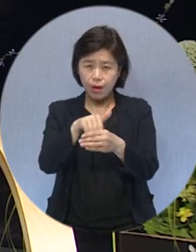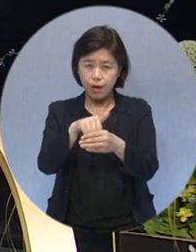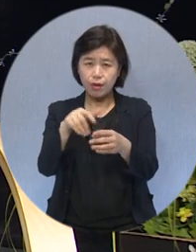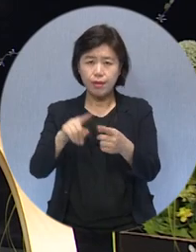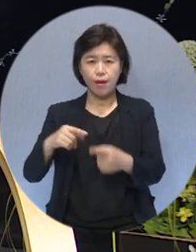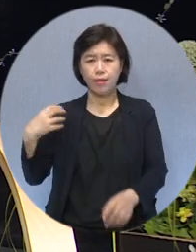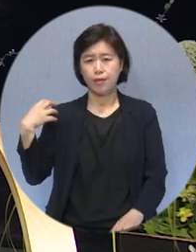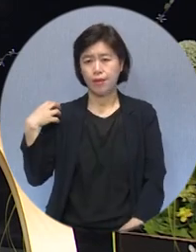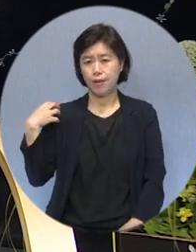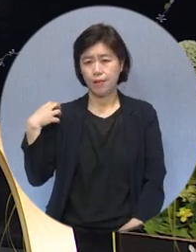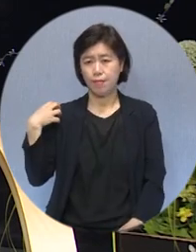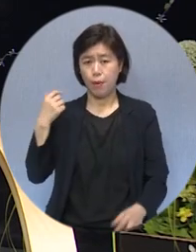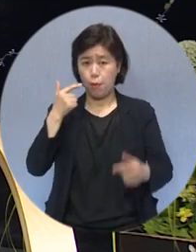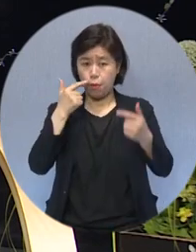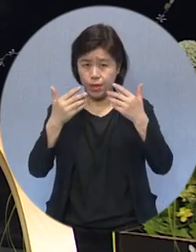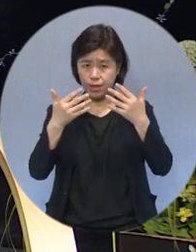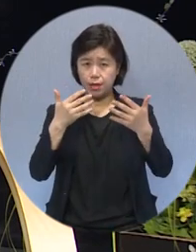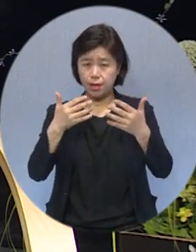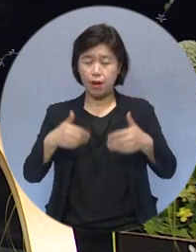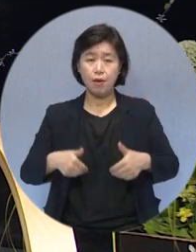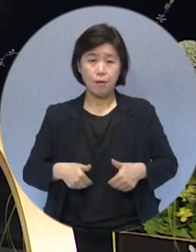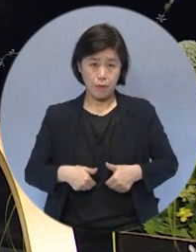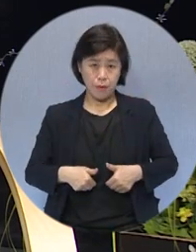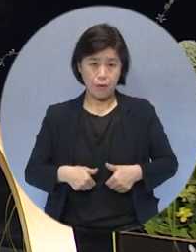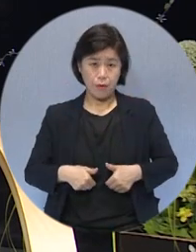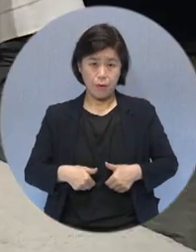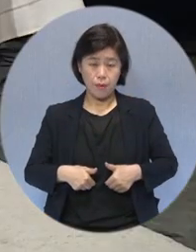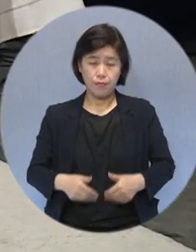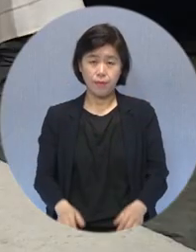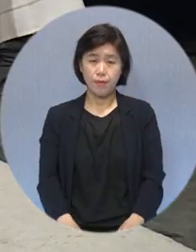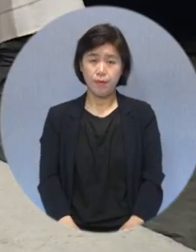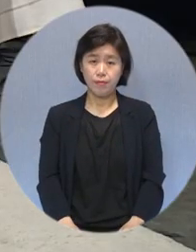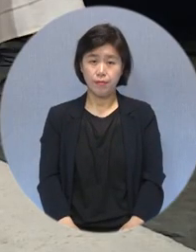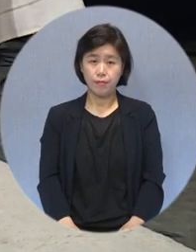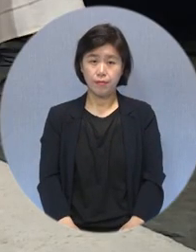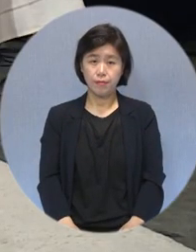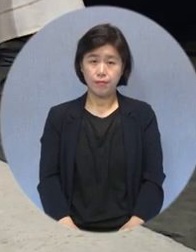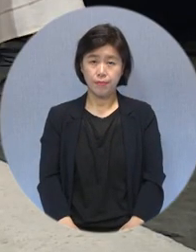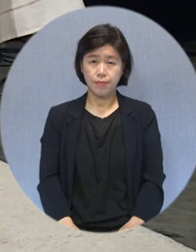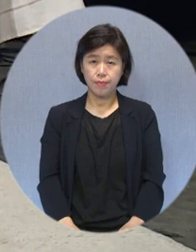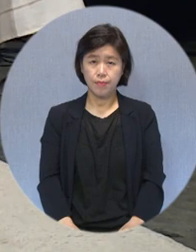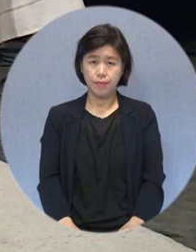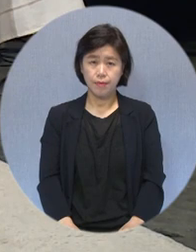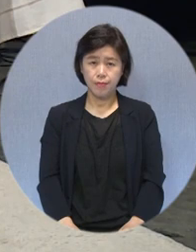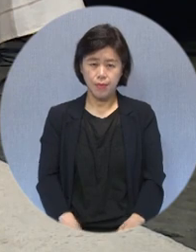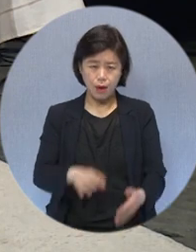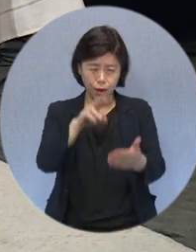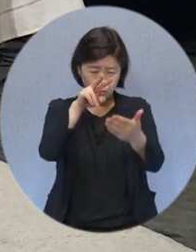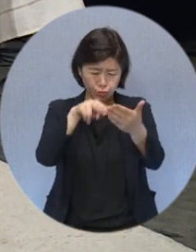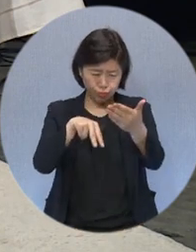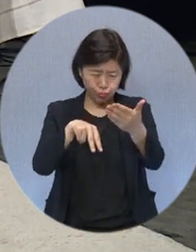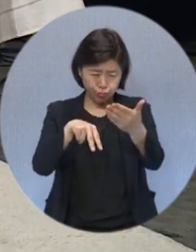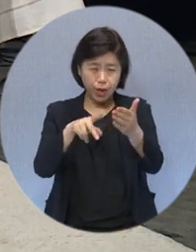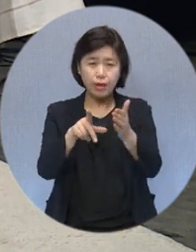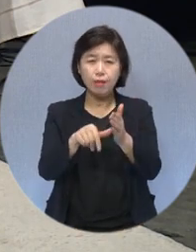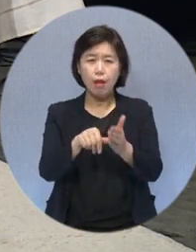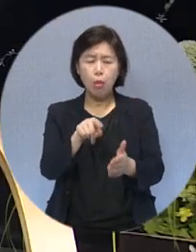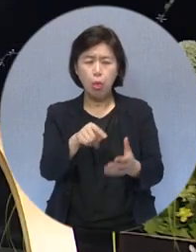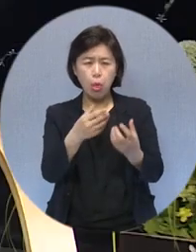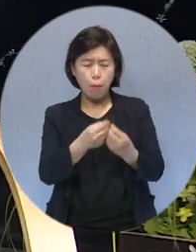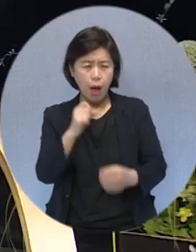분명히 다른데 이를 착각하기 때문입니다. 난독으로 위장한 모호성이 오독을 유도한다는